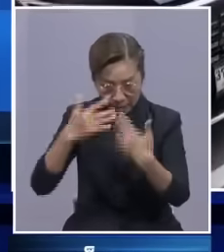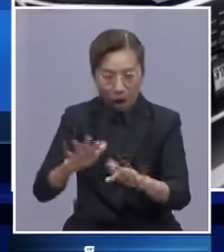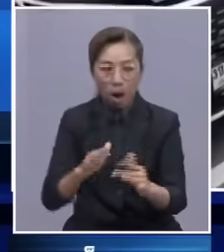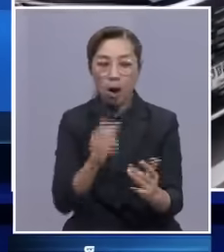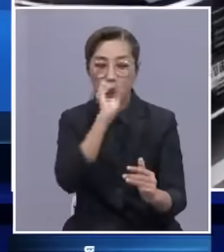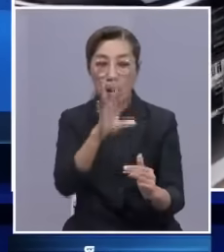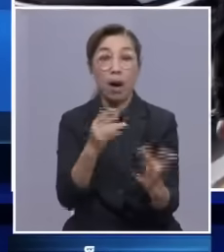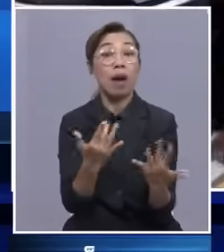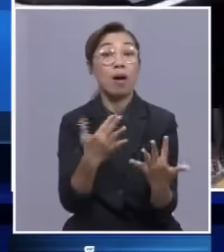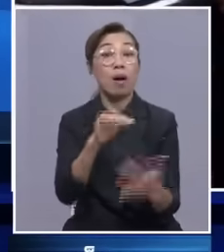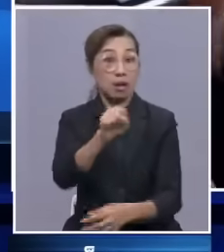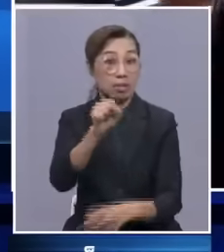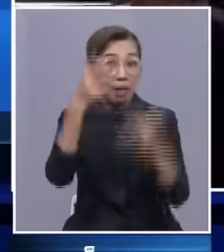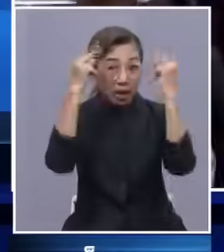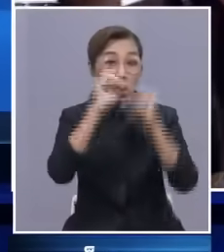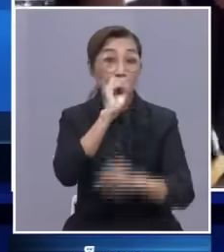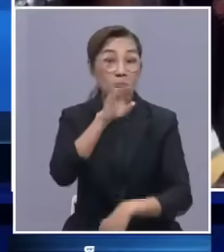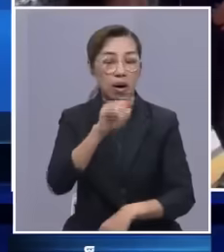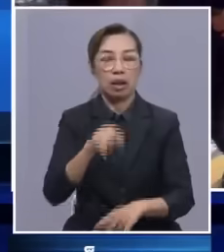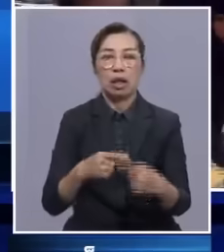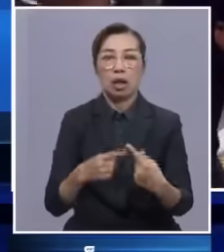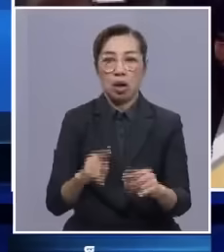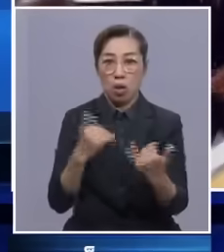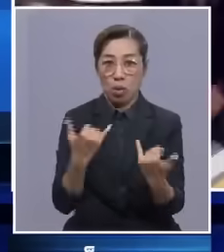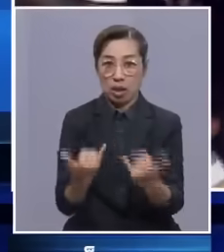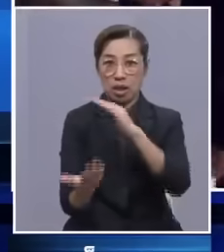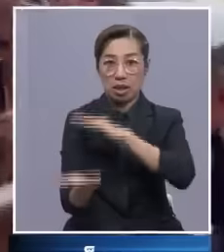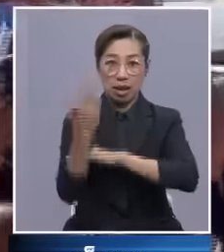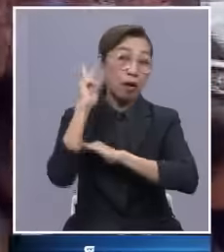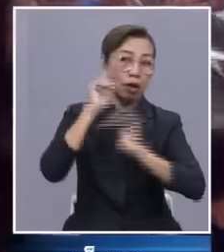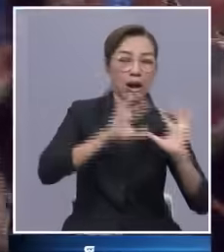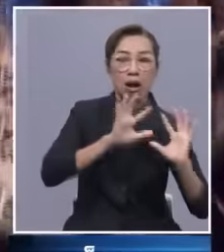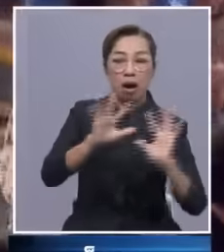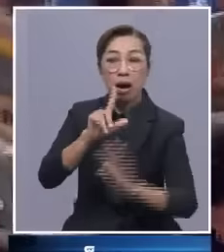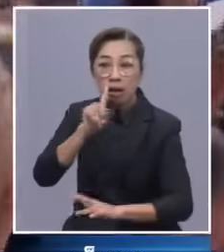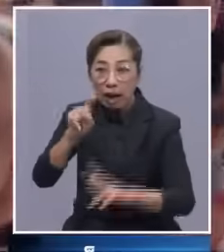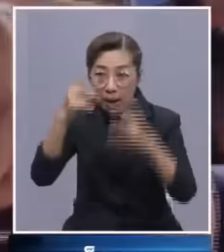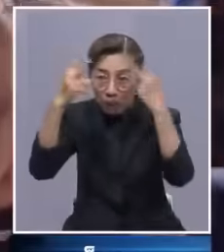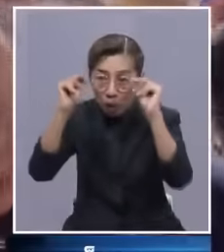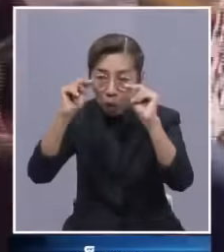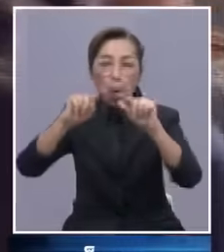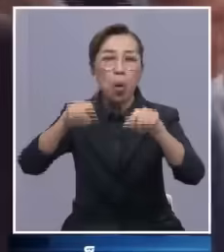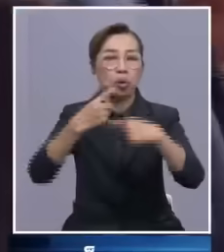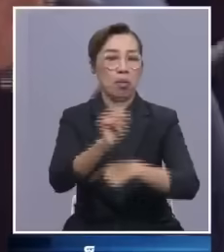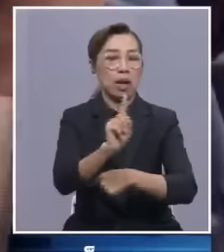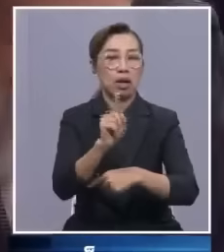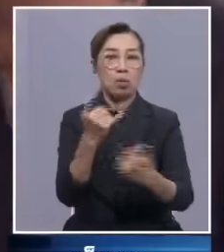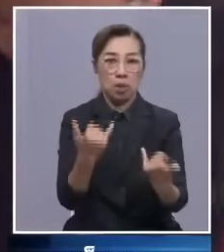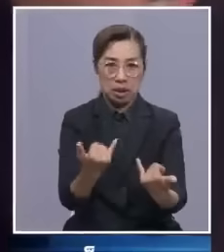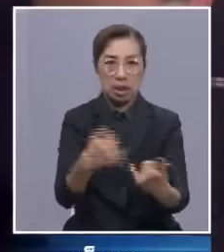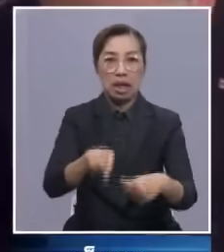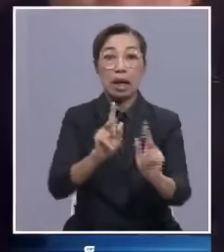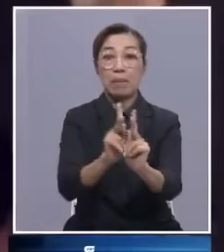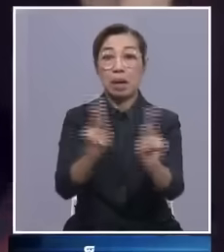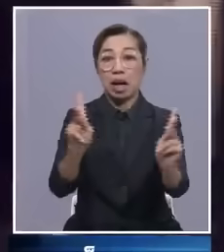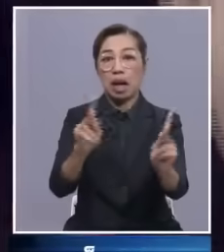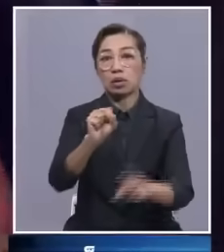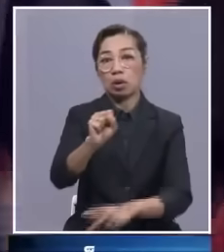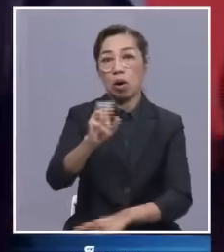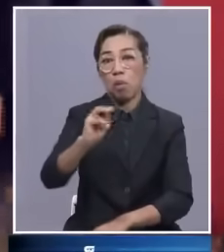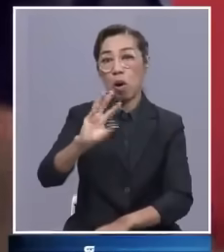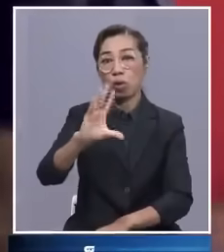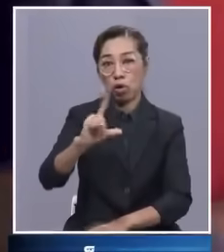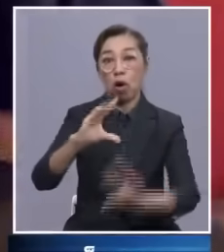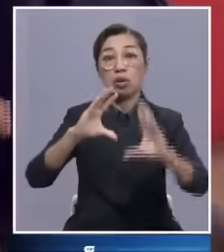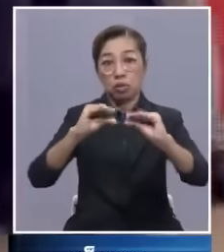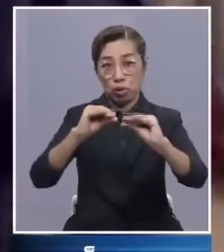จรอนิดนึงนะฮะปรากฏวันนี้เจอที่ทำเนียบรัฐบาลผู้สื่อข่าวก็รายงานมาฮะจะมีการประชุมสภาความมั่นคงแห่งชาติที่มีน